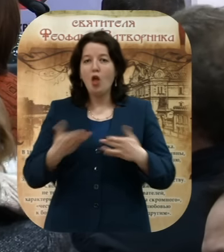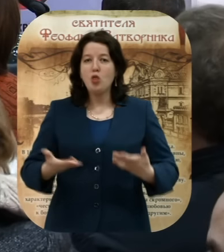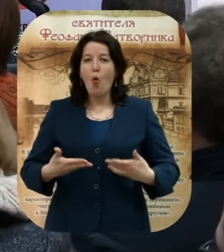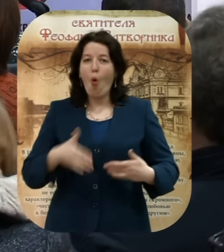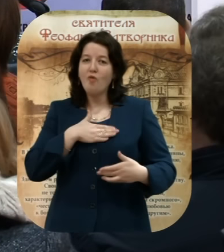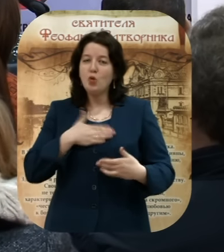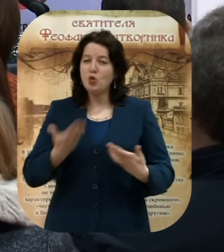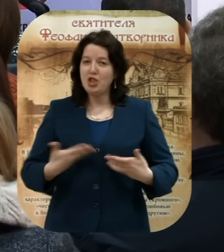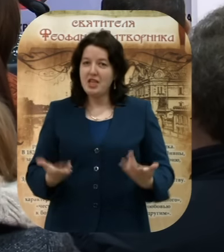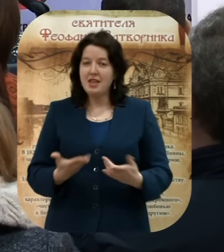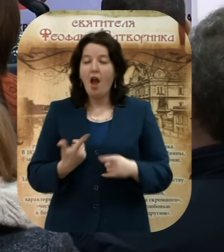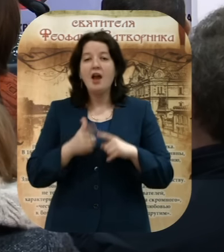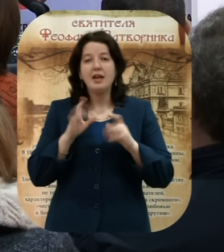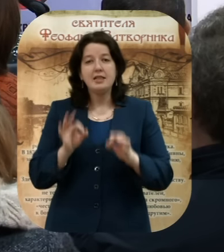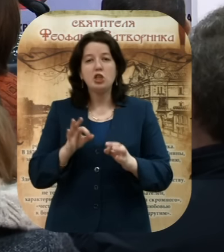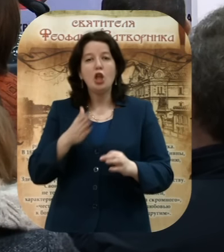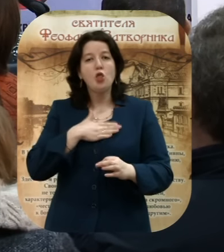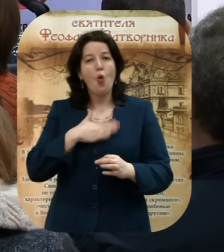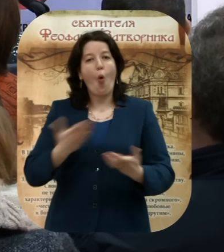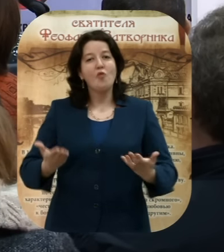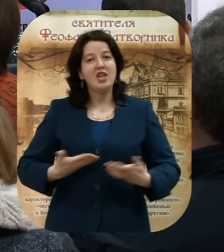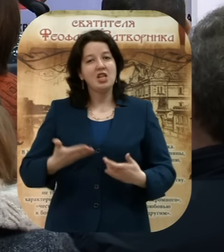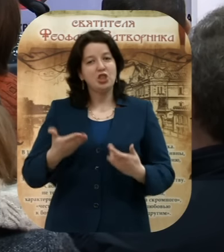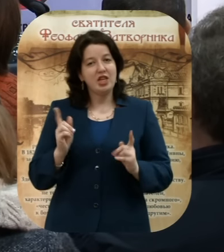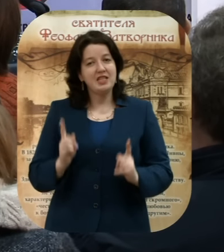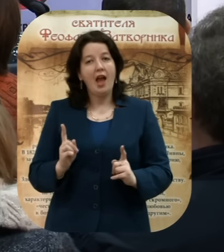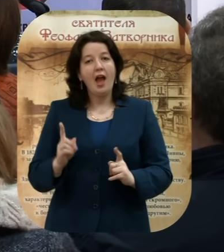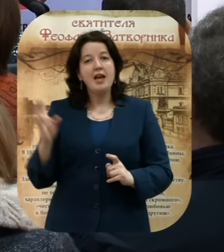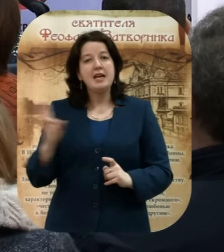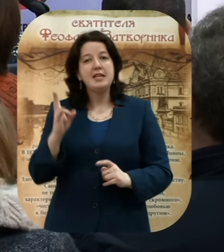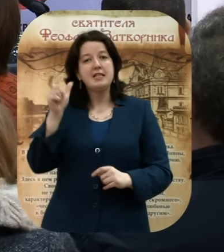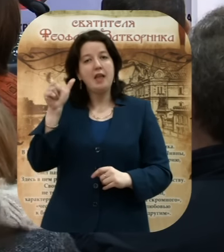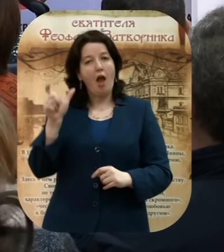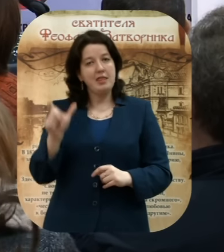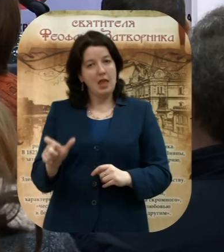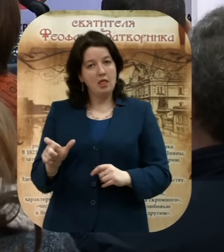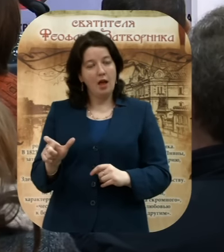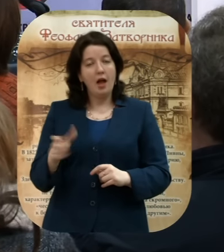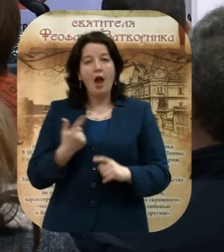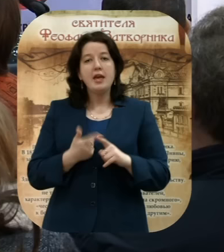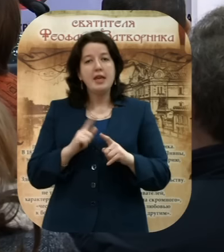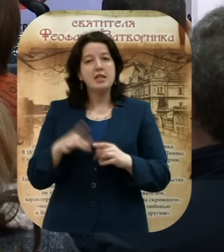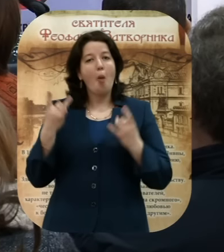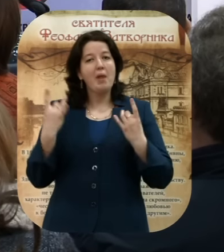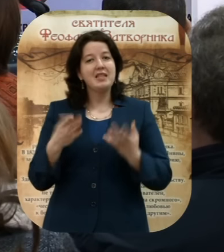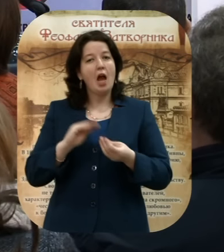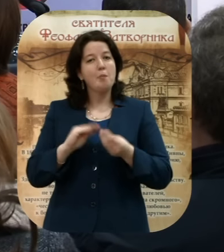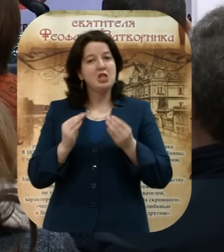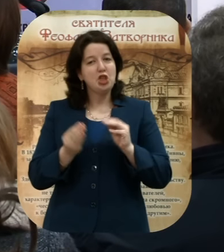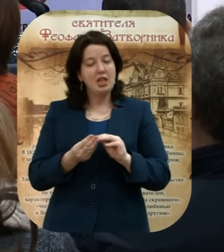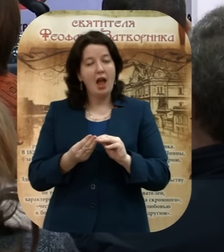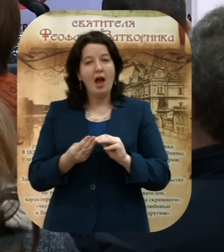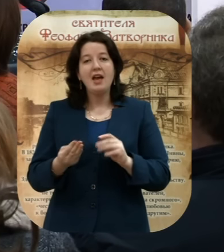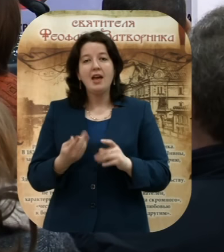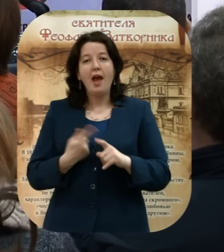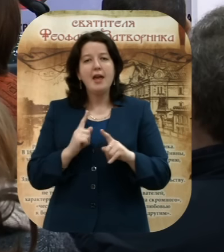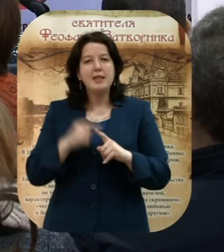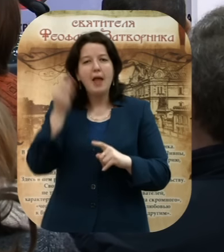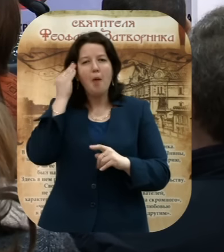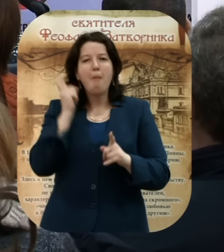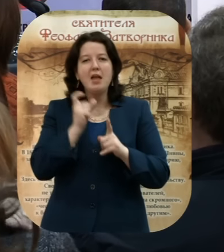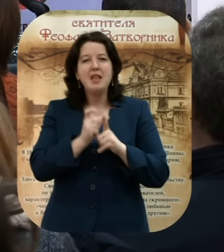о духовной жизни христианина. И приходится об этом говорить по той простой причине, что само